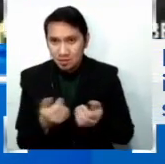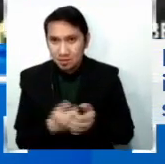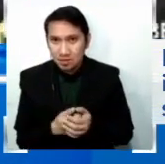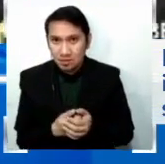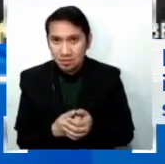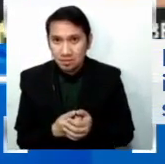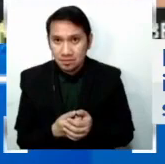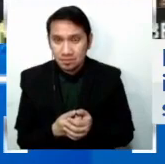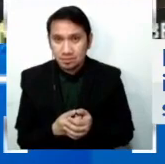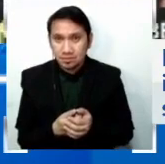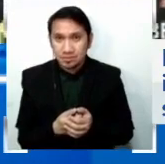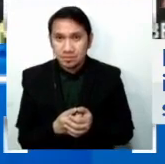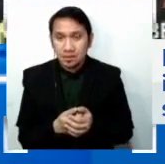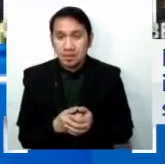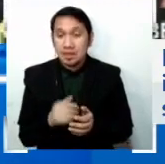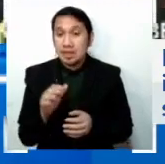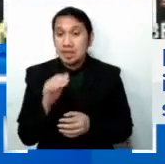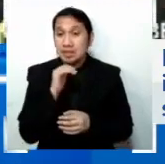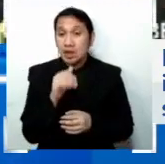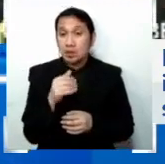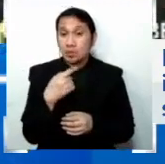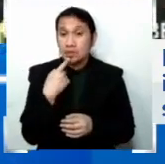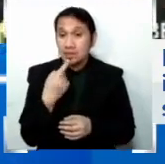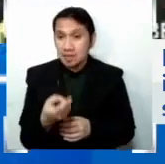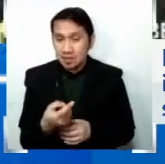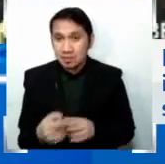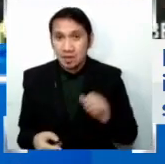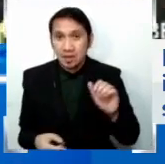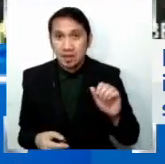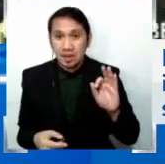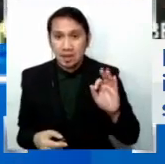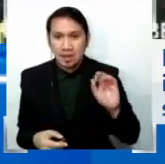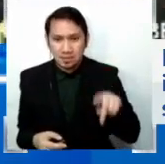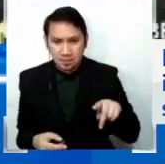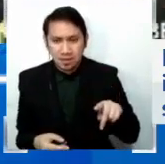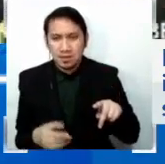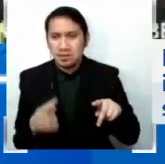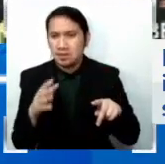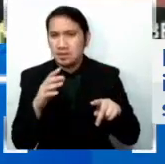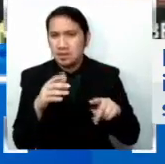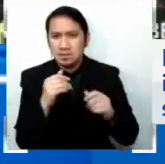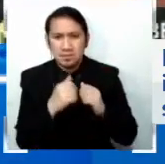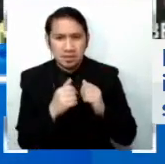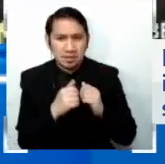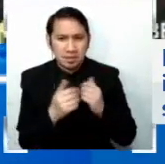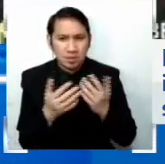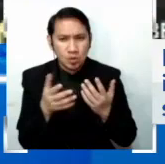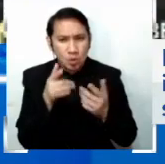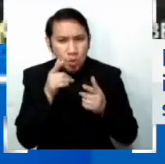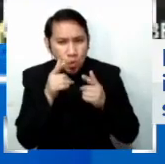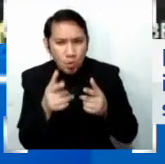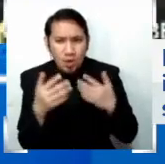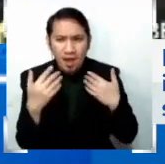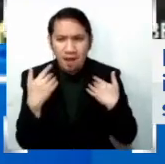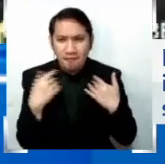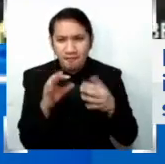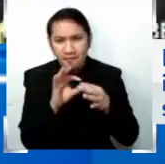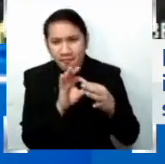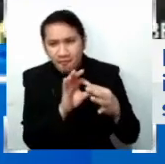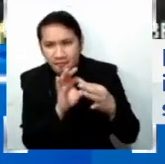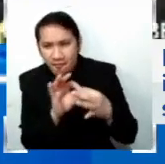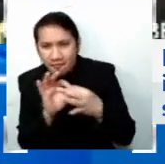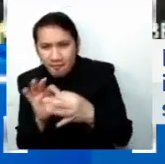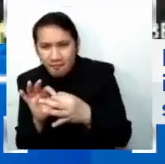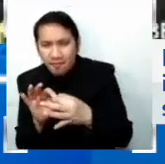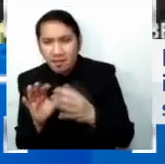na AFP. Nagtataka lang ako, circumstantial connectivity ang pinag-uusapan natin sa civil defense.